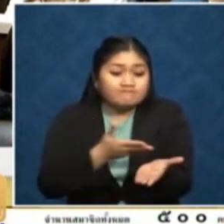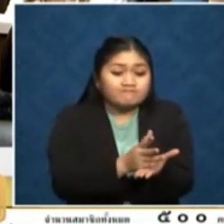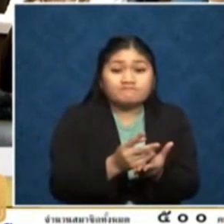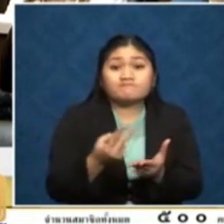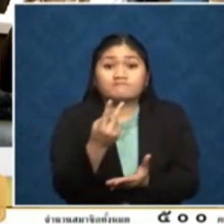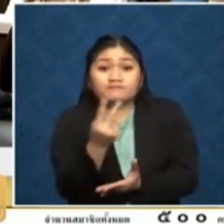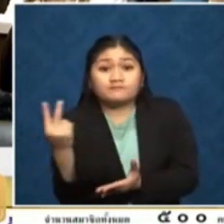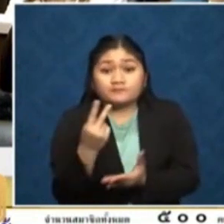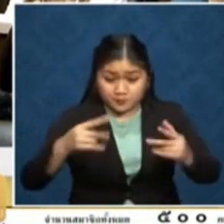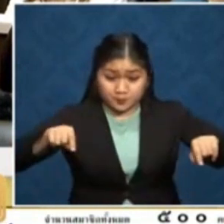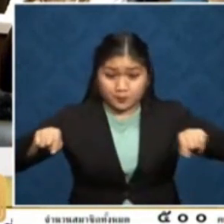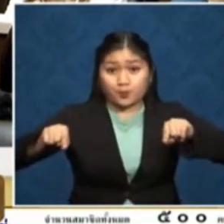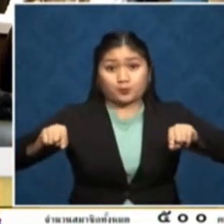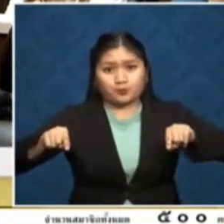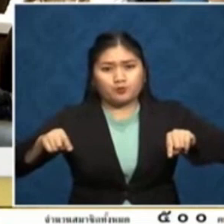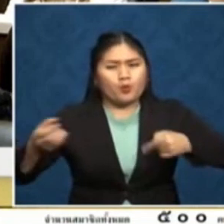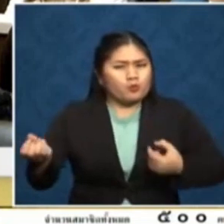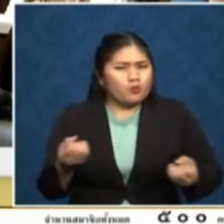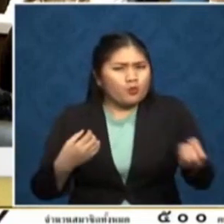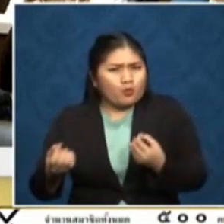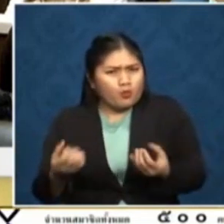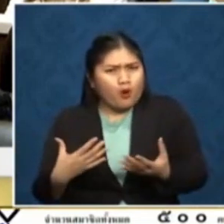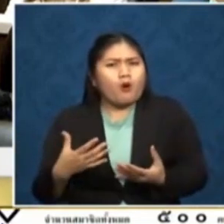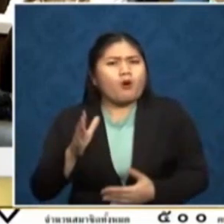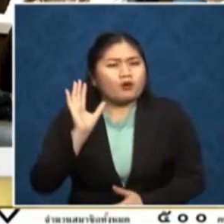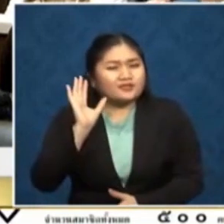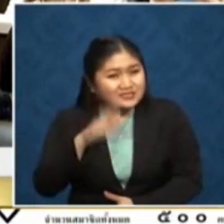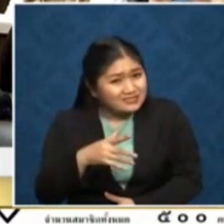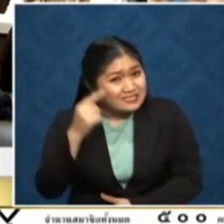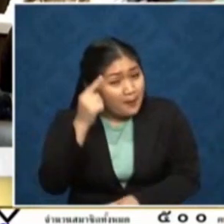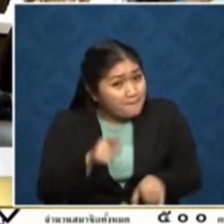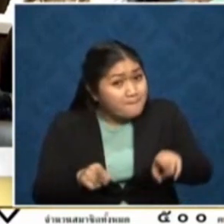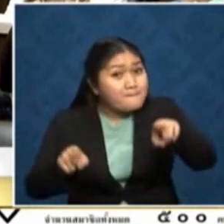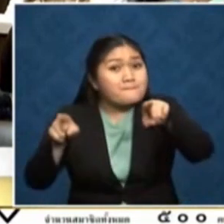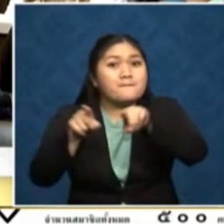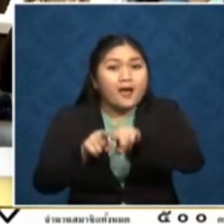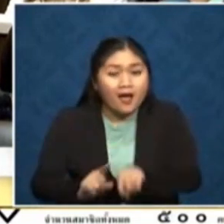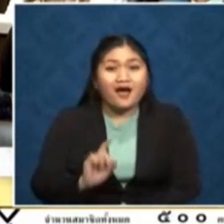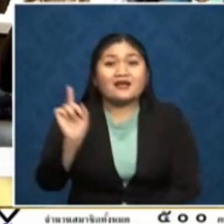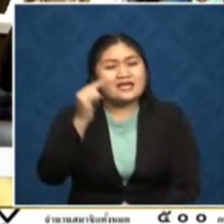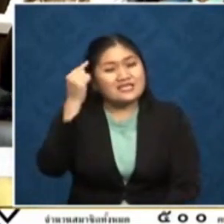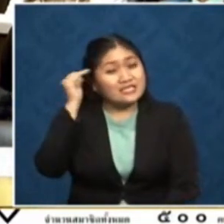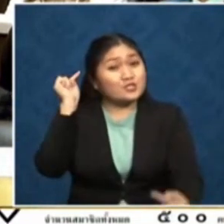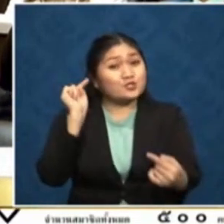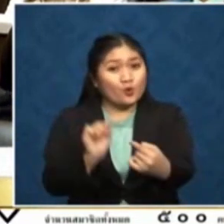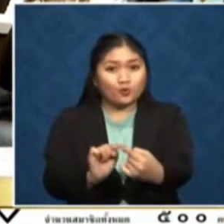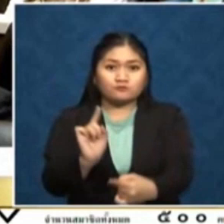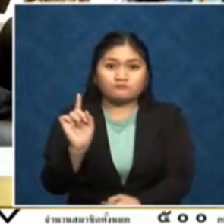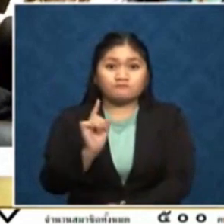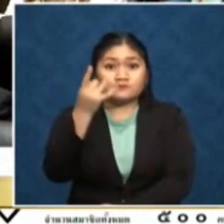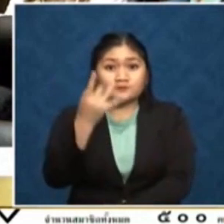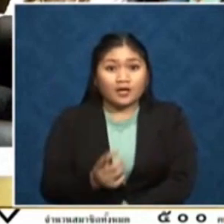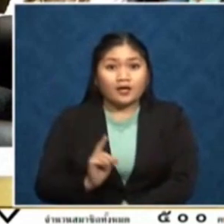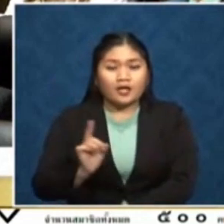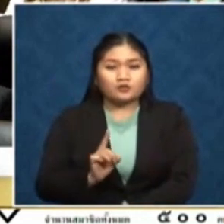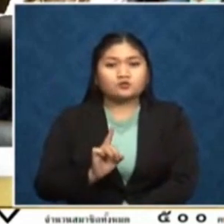ซึ่งผมยืนยันนะครับได้ฟังเพื่อนสมาชิกของทั้งสองฝั่งของสภาแห่งนี้นะครับผมว่